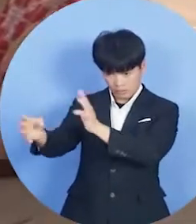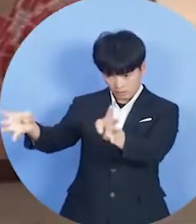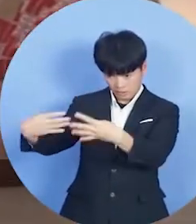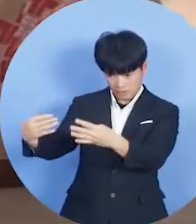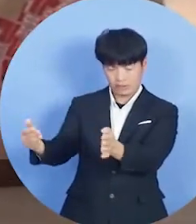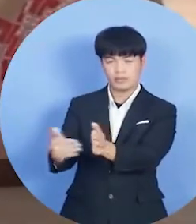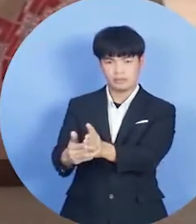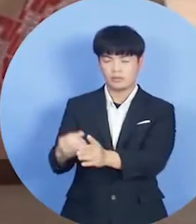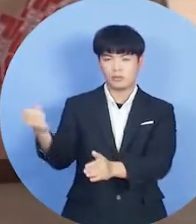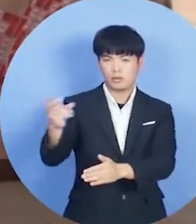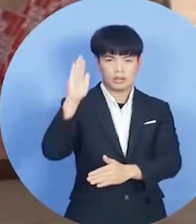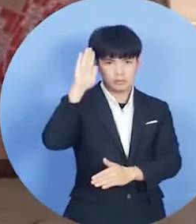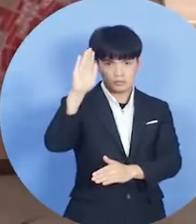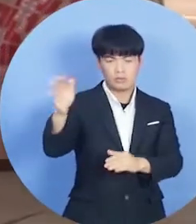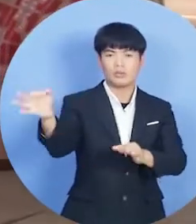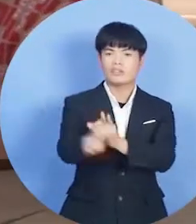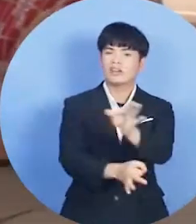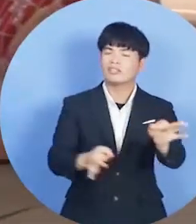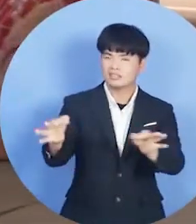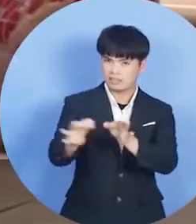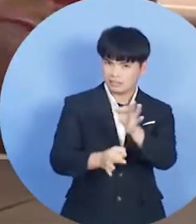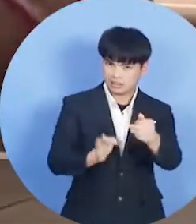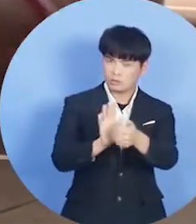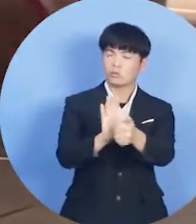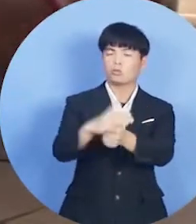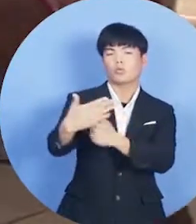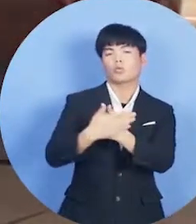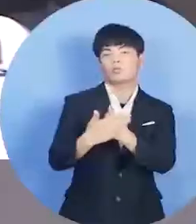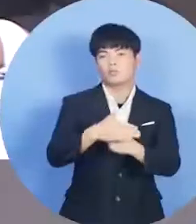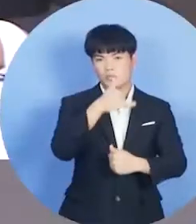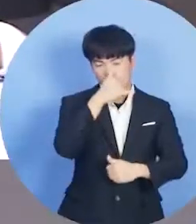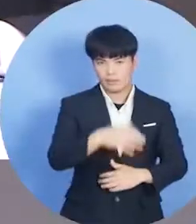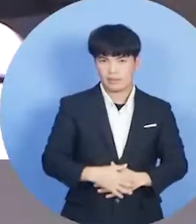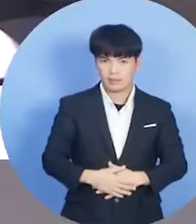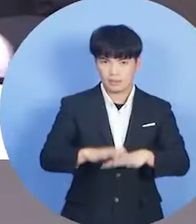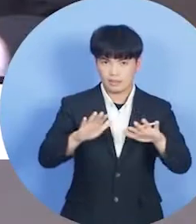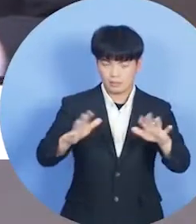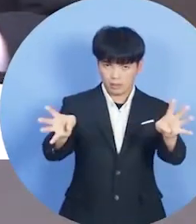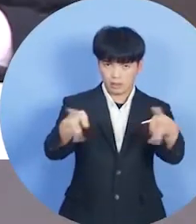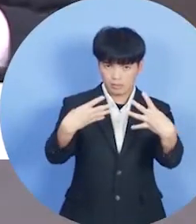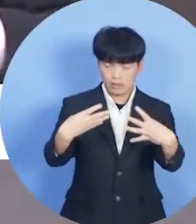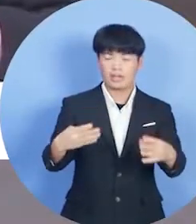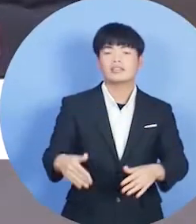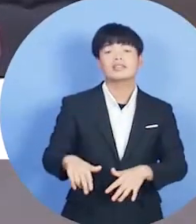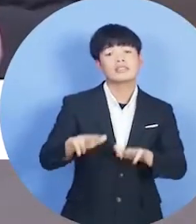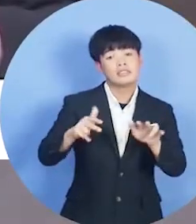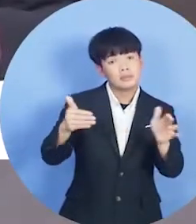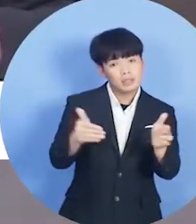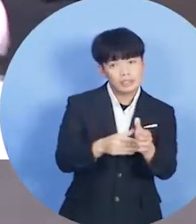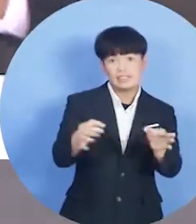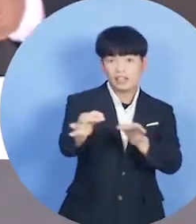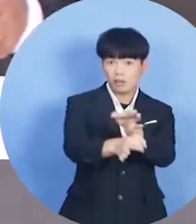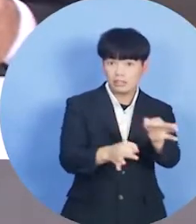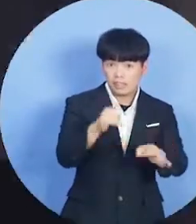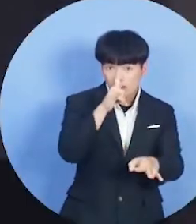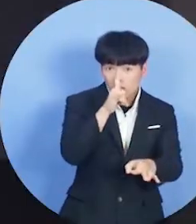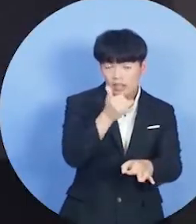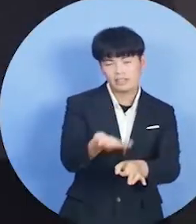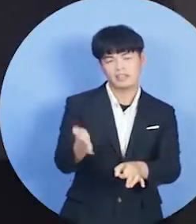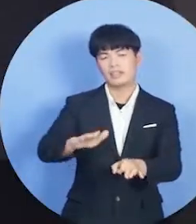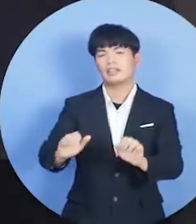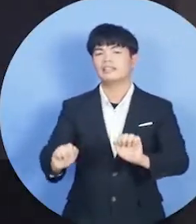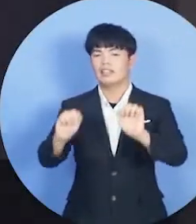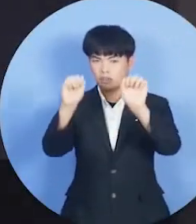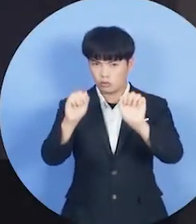체결하고 지속적인 경제교류를 유지해왔는데요. 이번 협정은 기존 경제 중심으로 진행해오던 협력을